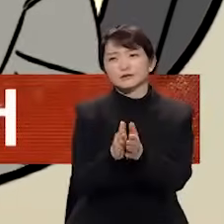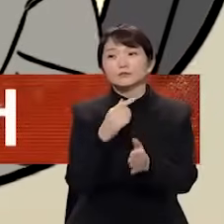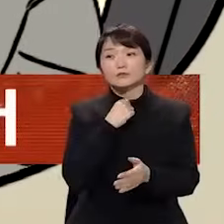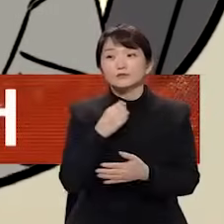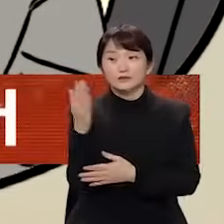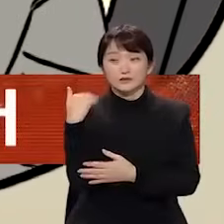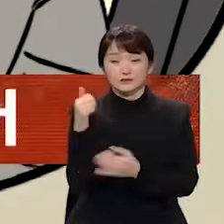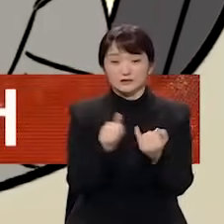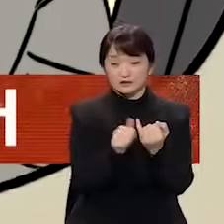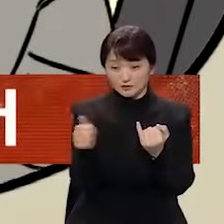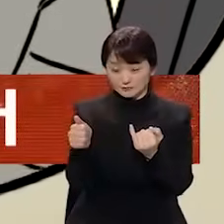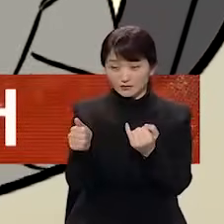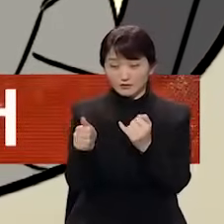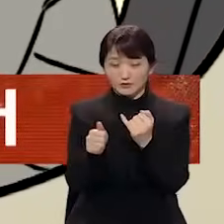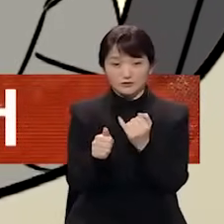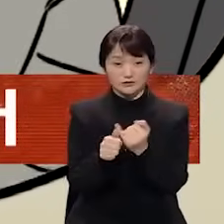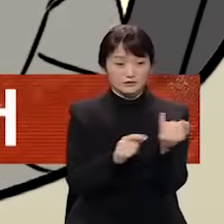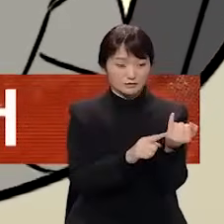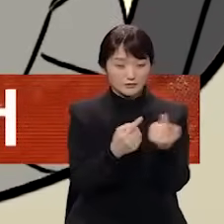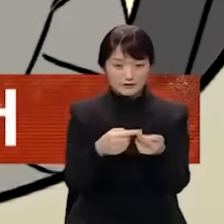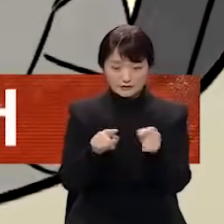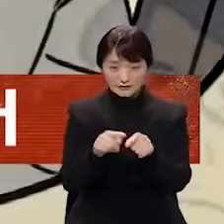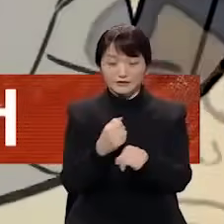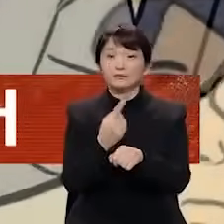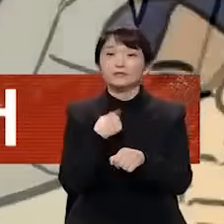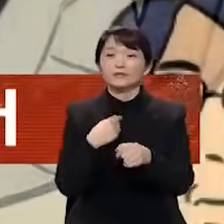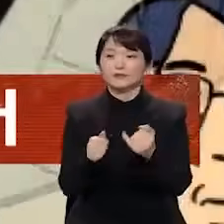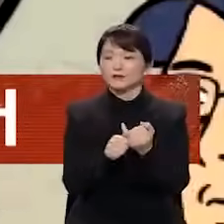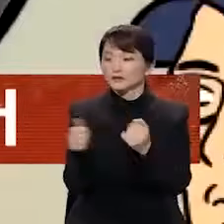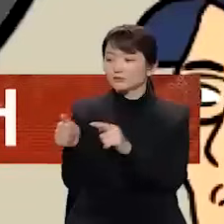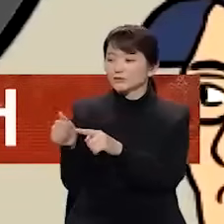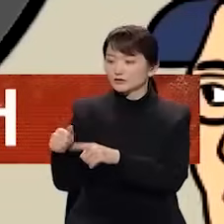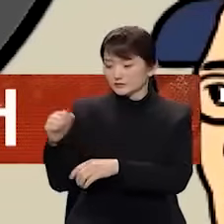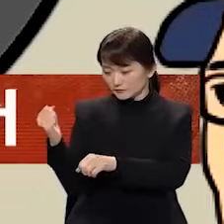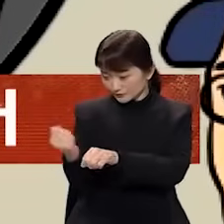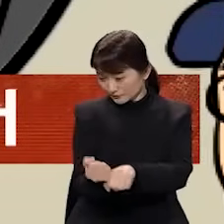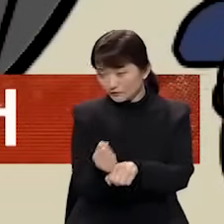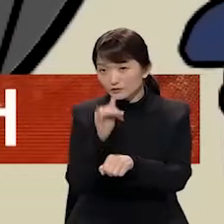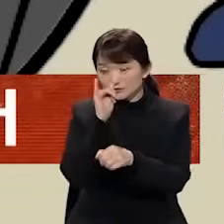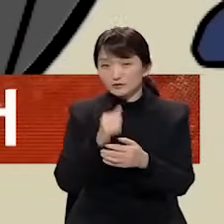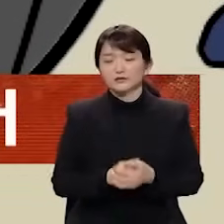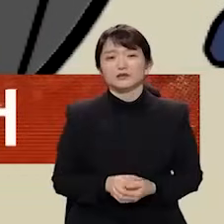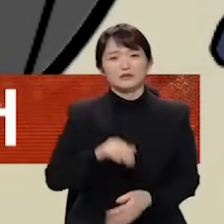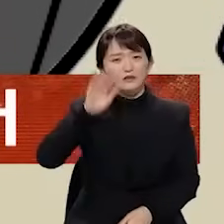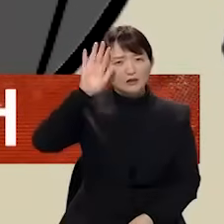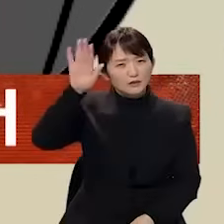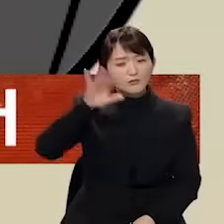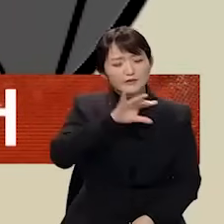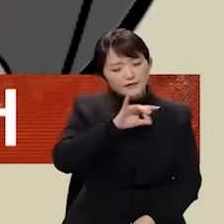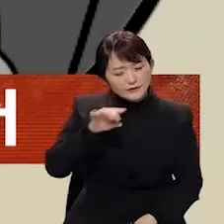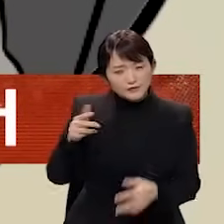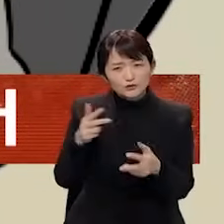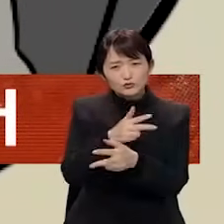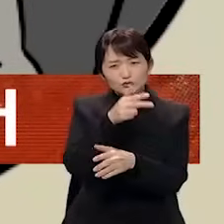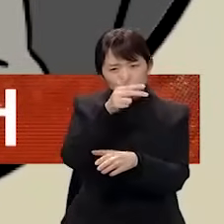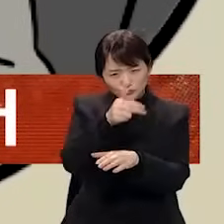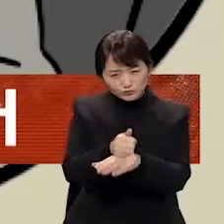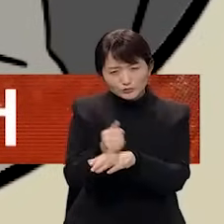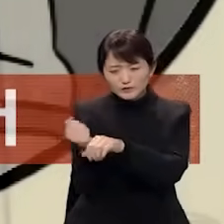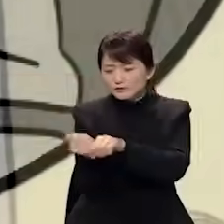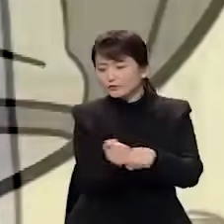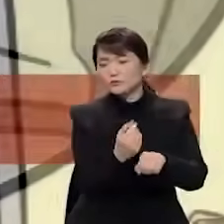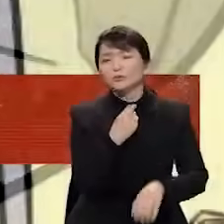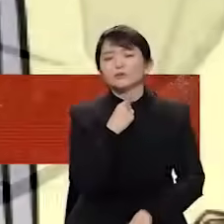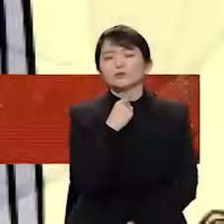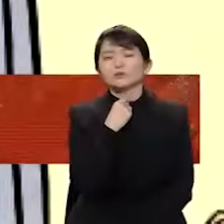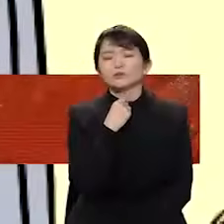남편이랑 같이 쳤고요 남편은 지금도 틈틈히 치는데 앞으로 가끔씩 그 주말 하루라도 남편이 아이를 좀 봐주면 취미 생활 하고 싶다